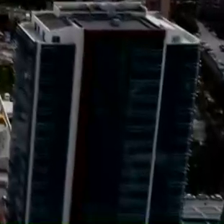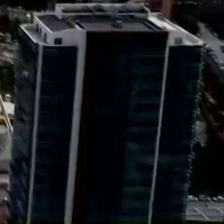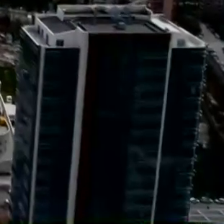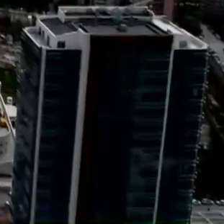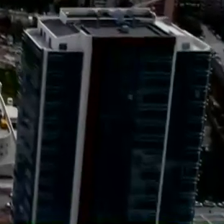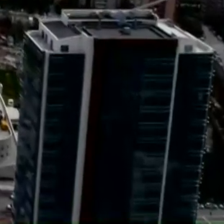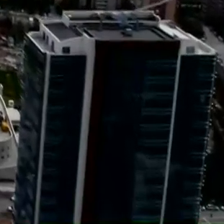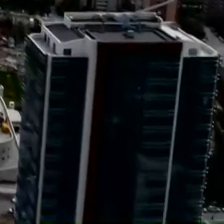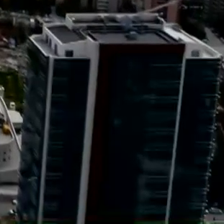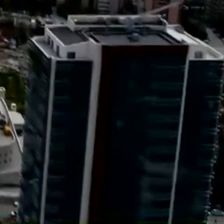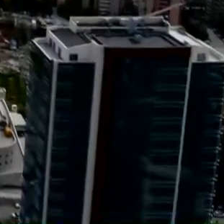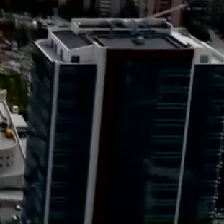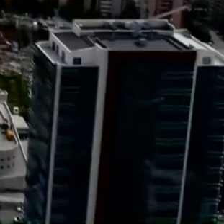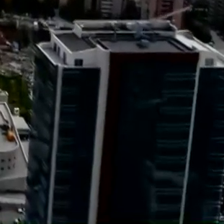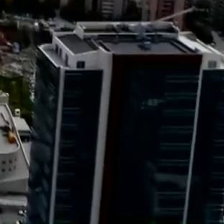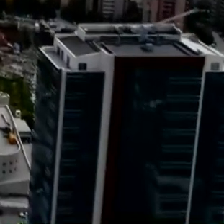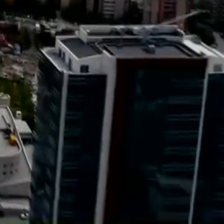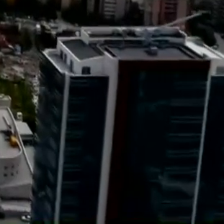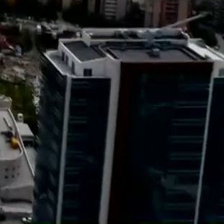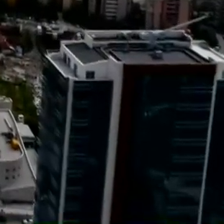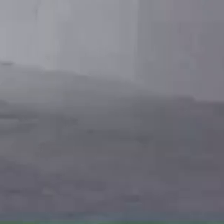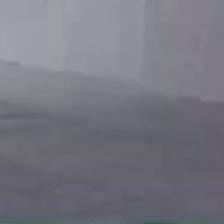Gökdelenler arasındaki çift yönlü ana yolun manzarası.